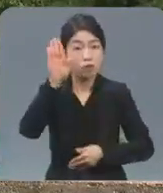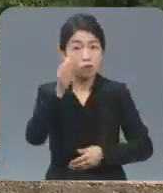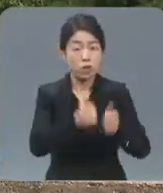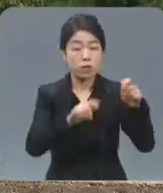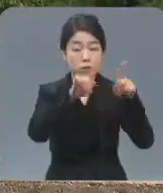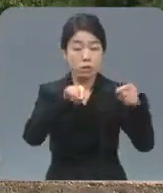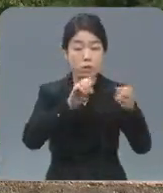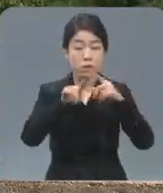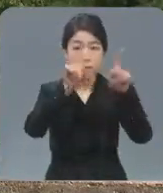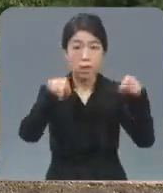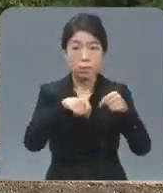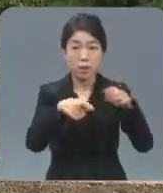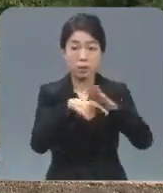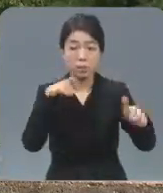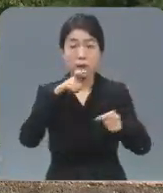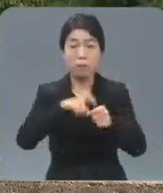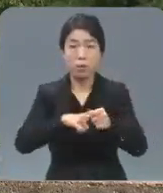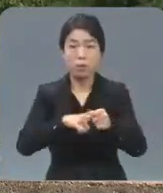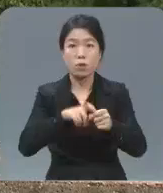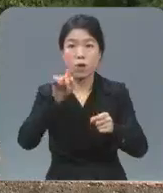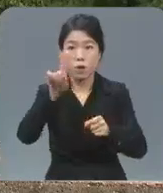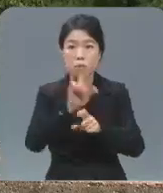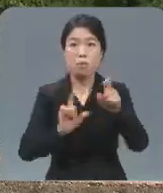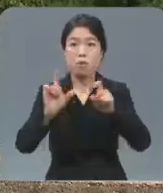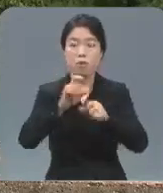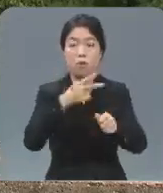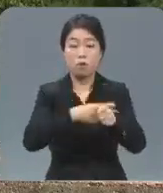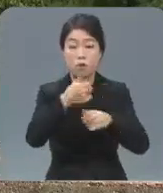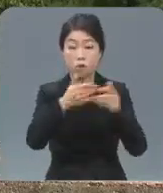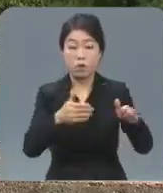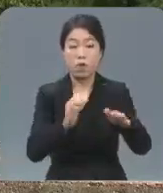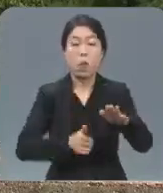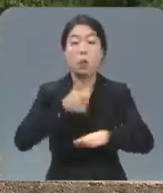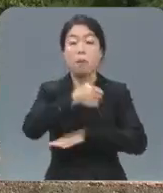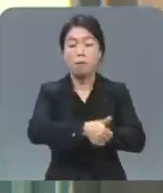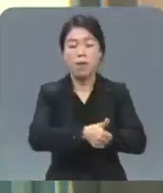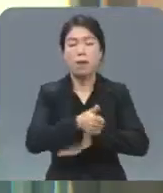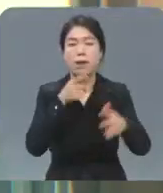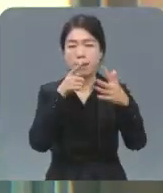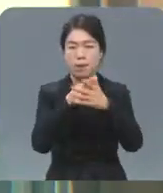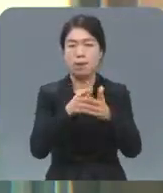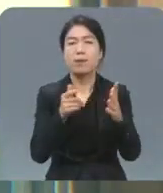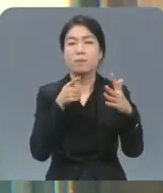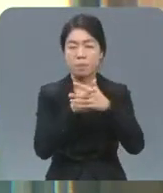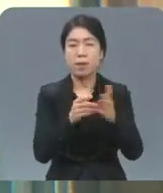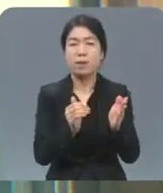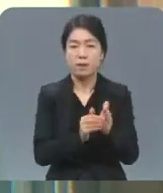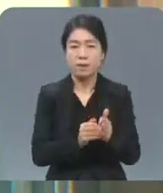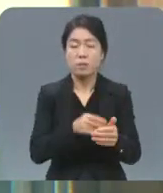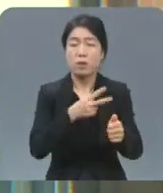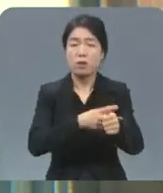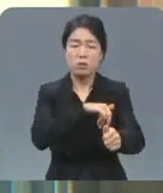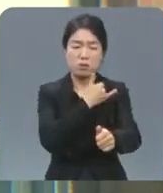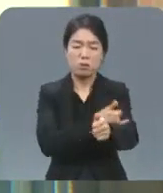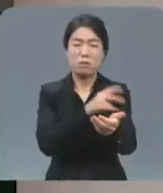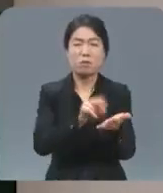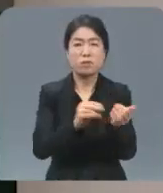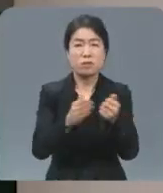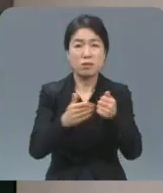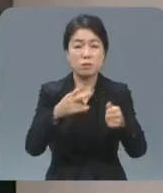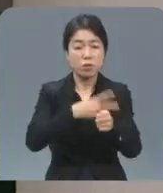답안지를 빼돌리기 위해 한 차례 더 교무실에 침입한 것으로 알려졌습니다. 교사 인권 문제로